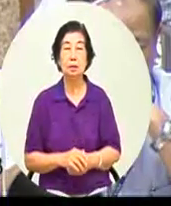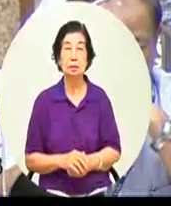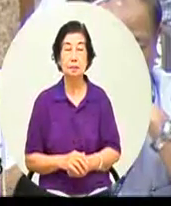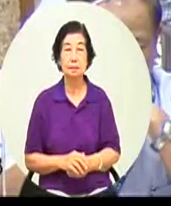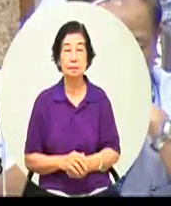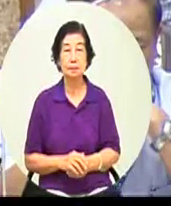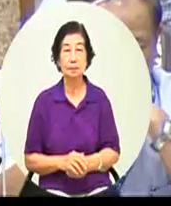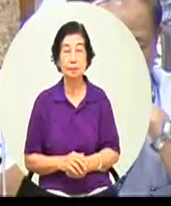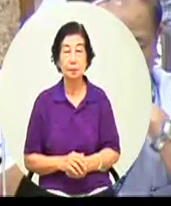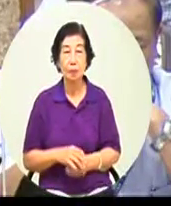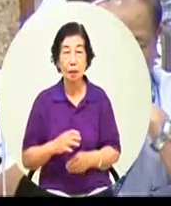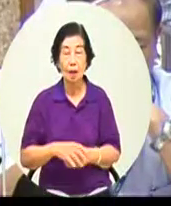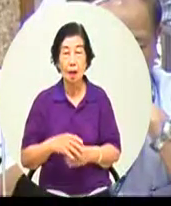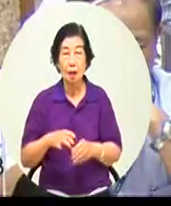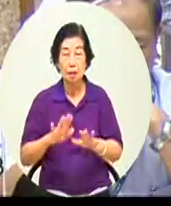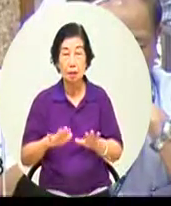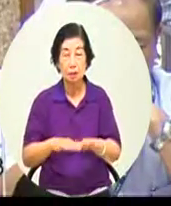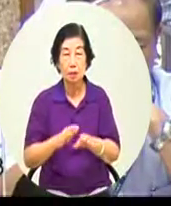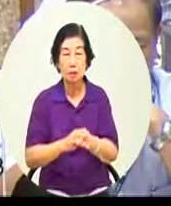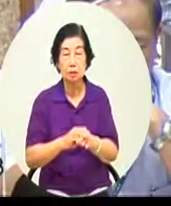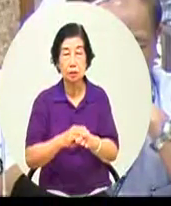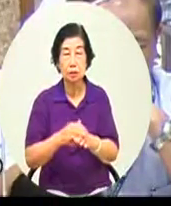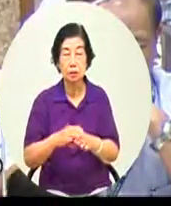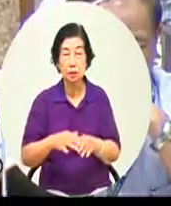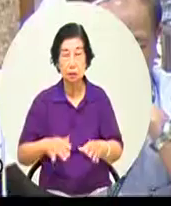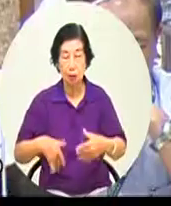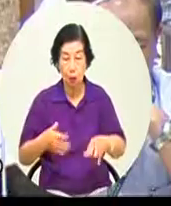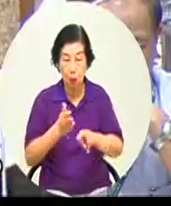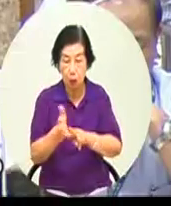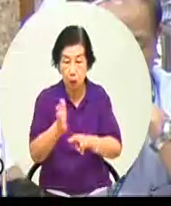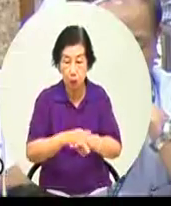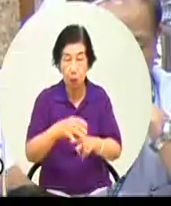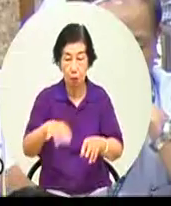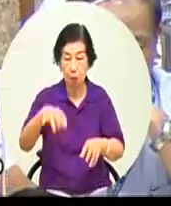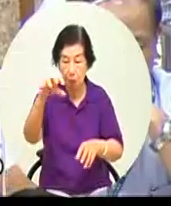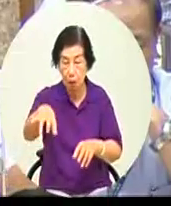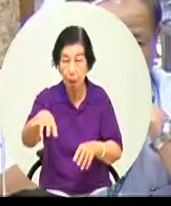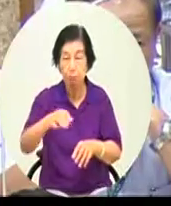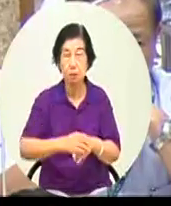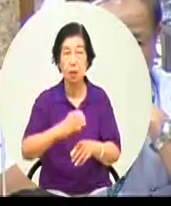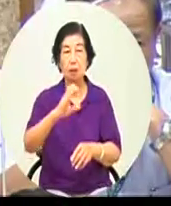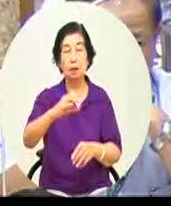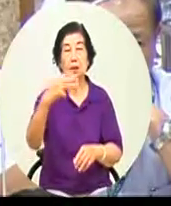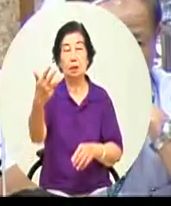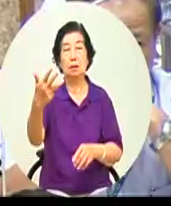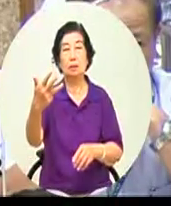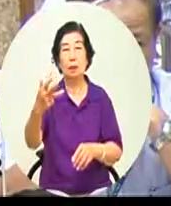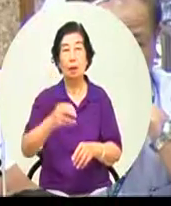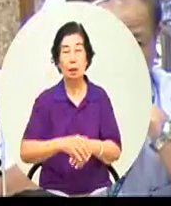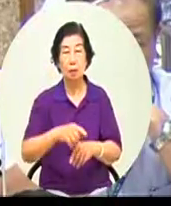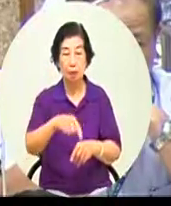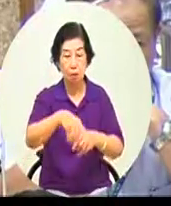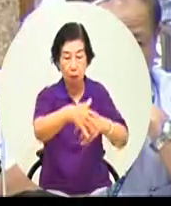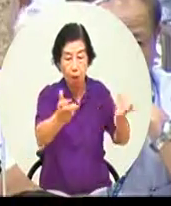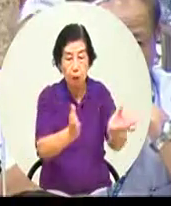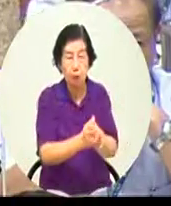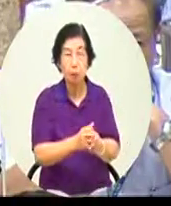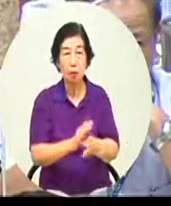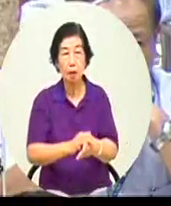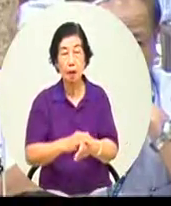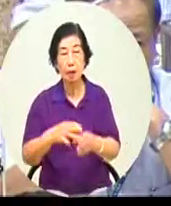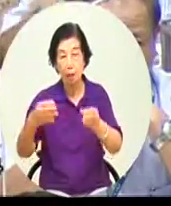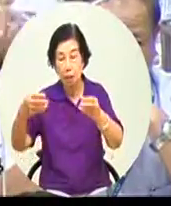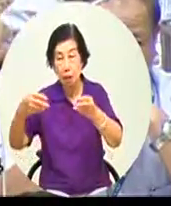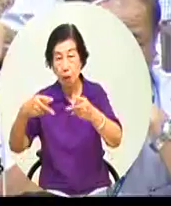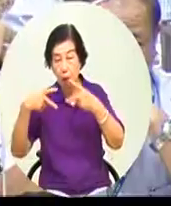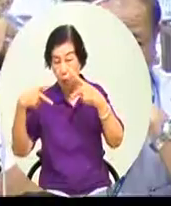现在只有营运到78。那营运到C8的成本部分，其实跟C14的成本就不一样。这一部分我们还会再跟那个捷运公司做清